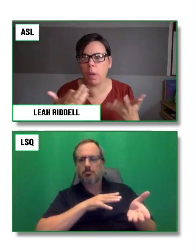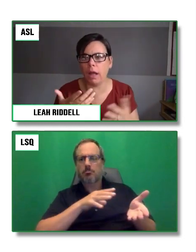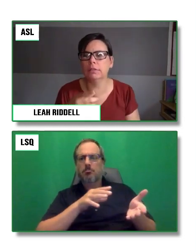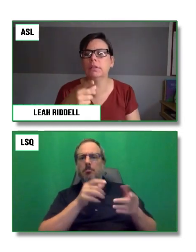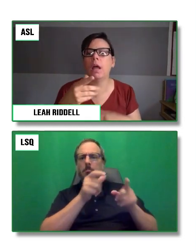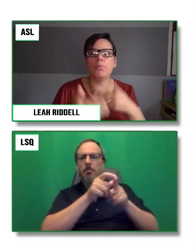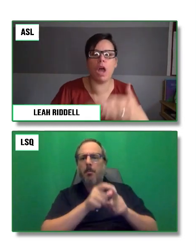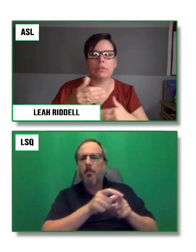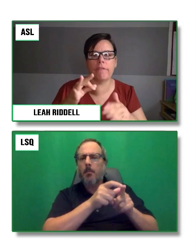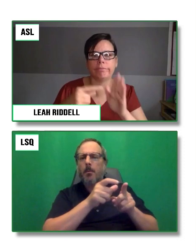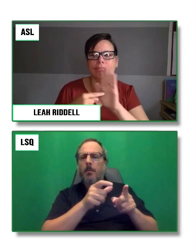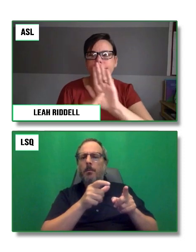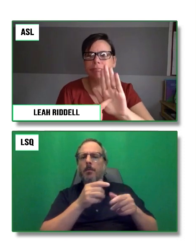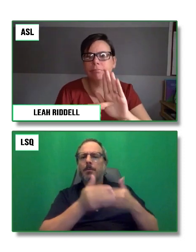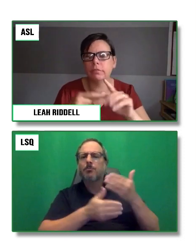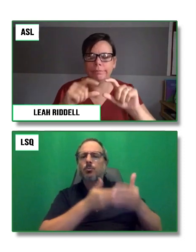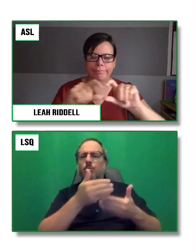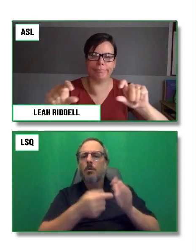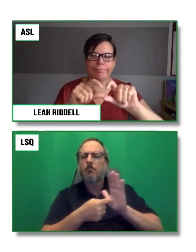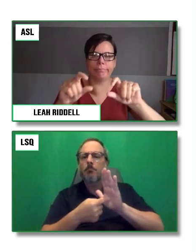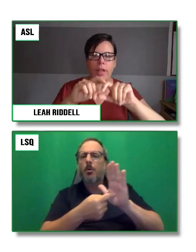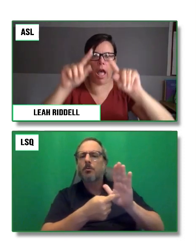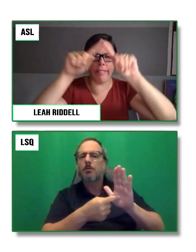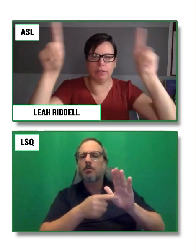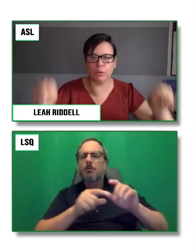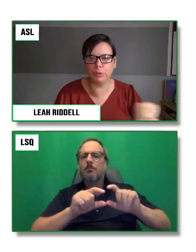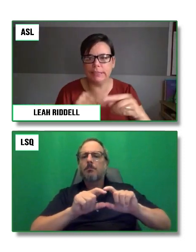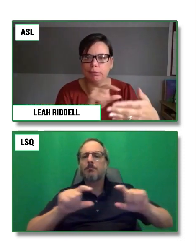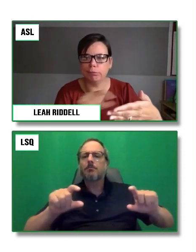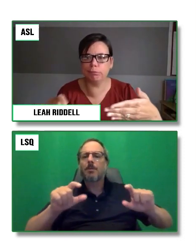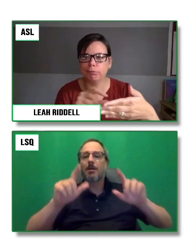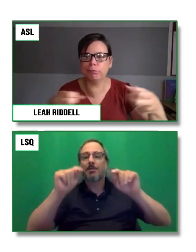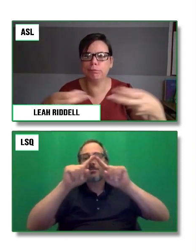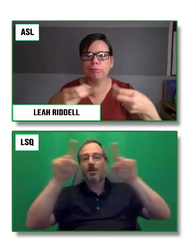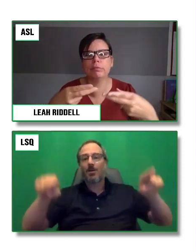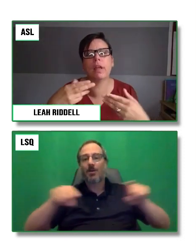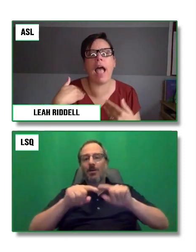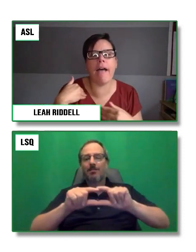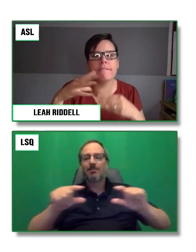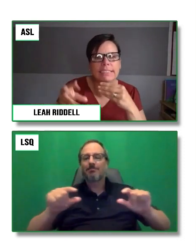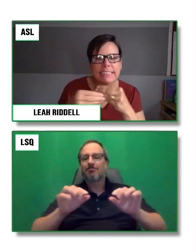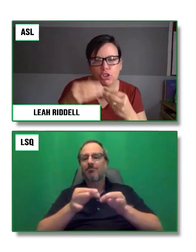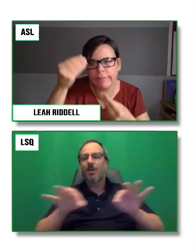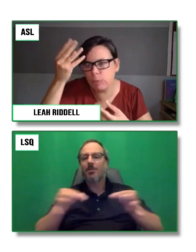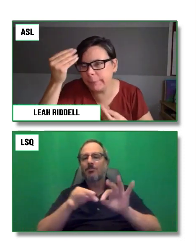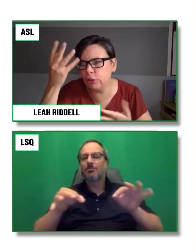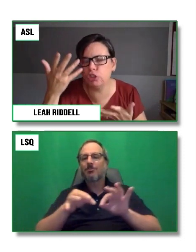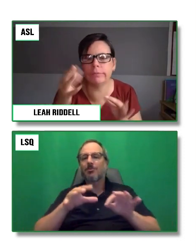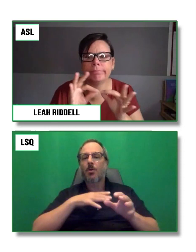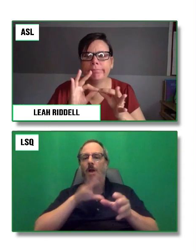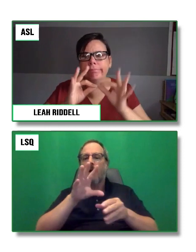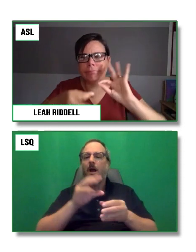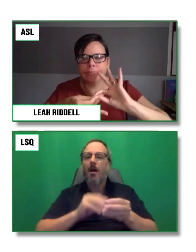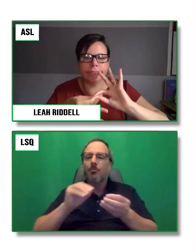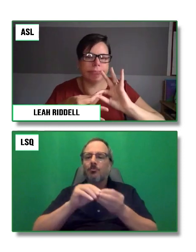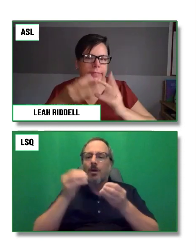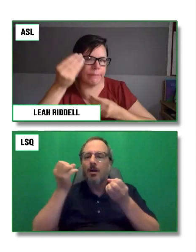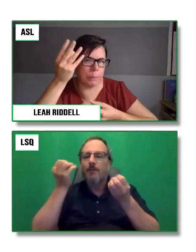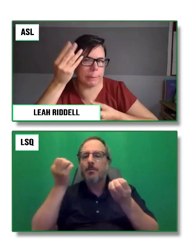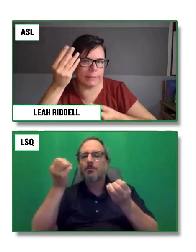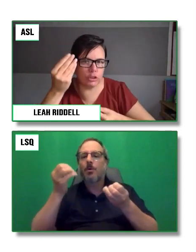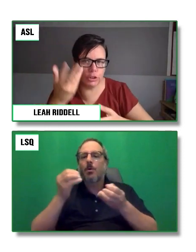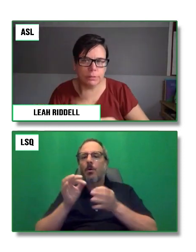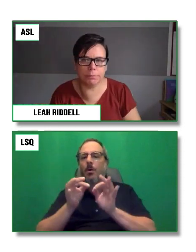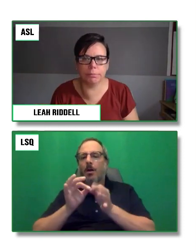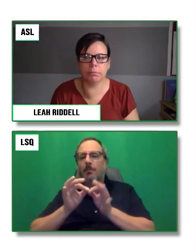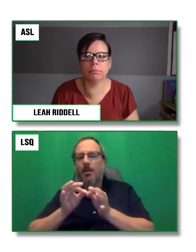Ici, on voit le sous-titre codé, on voit l'icône et le texte dit ceci. Les processus d'affichage de texte sur un écran vidéo pour fournir